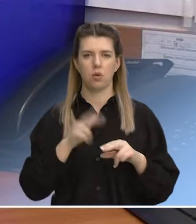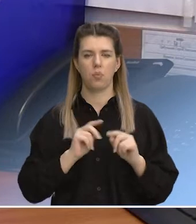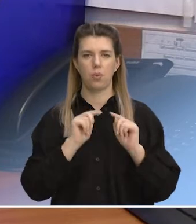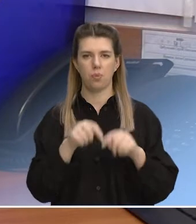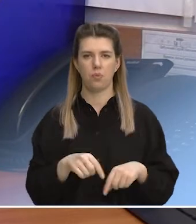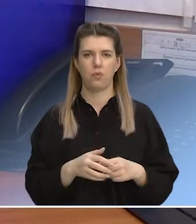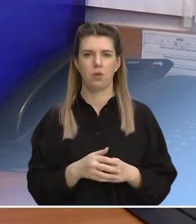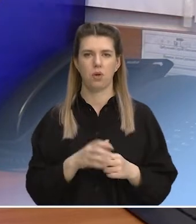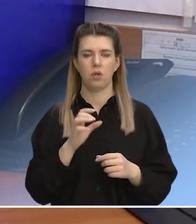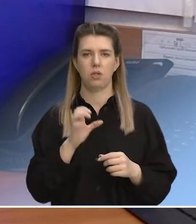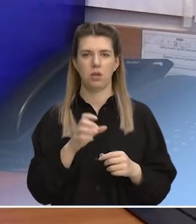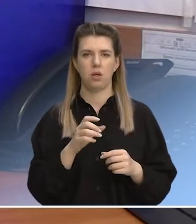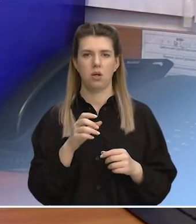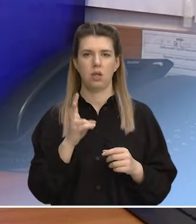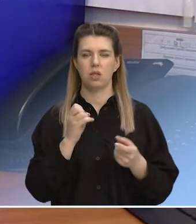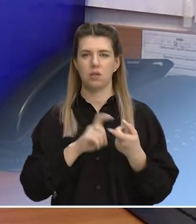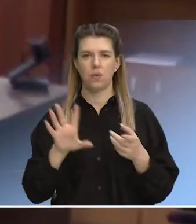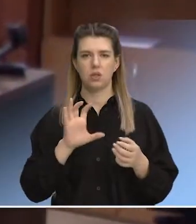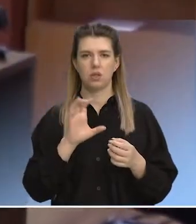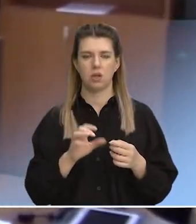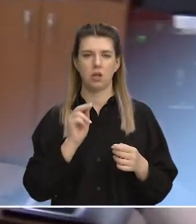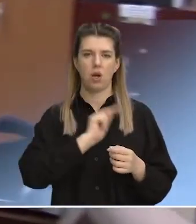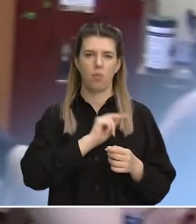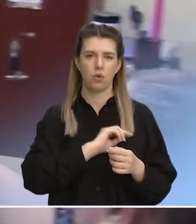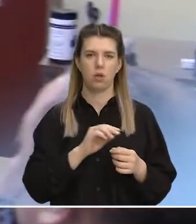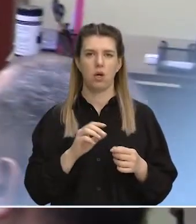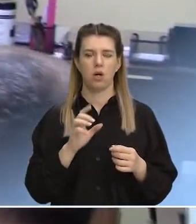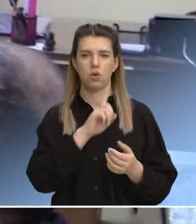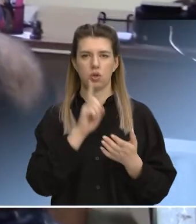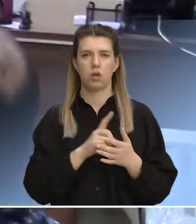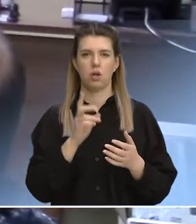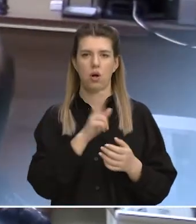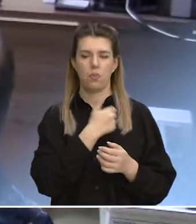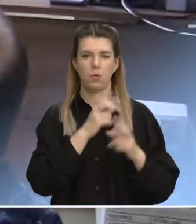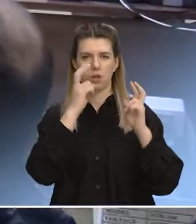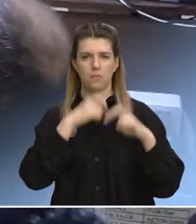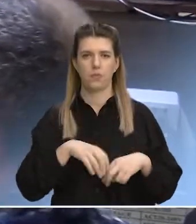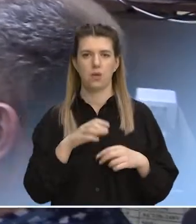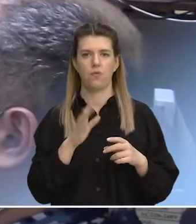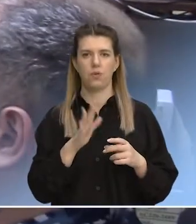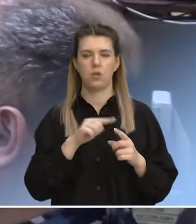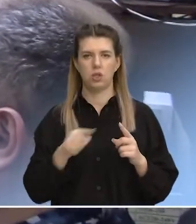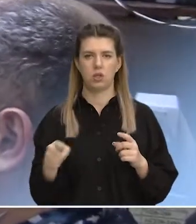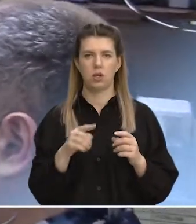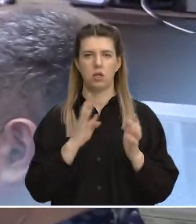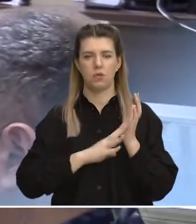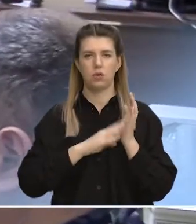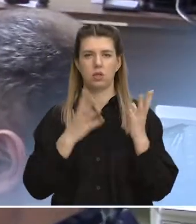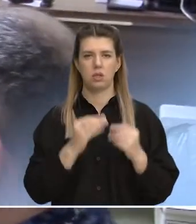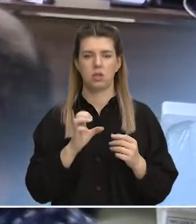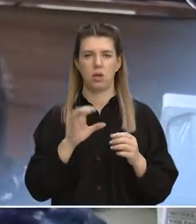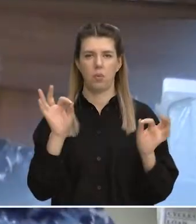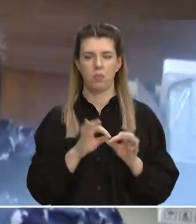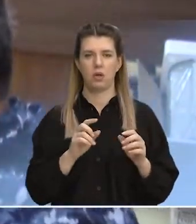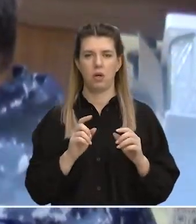которые прибывают с целью въезда, не связанные с осуществлением трудовой деятельности, обязаны пройти медицинское освидетельствование в течение 90 дней с